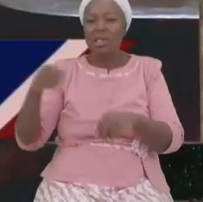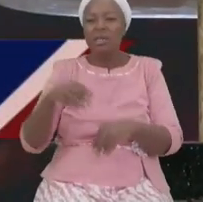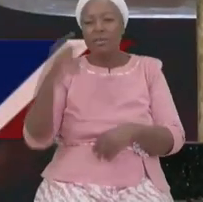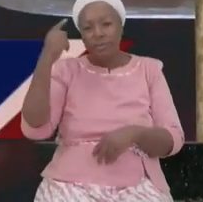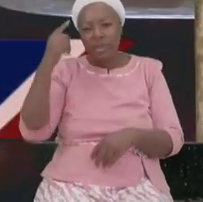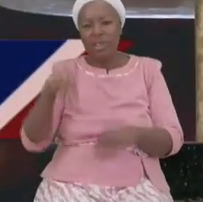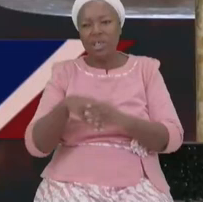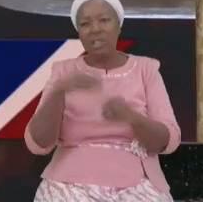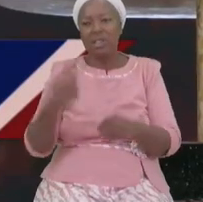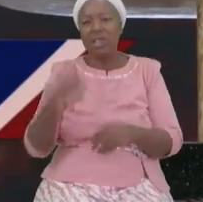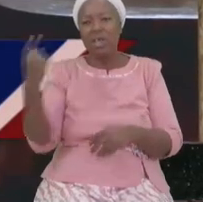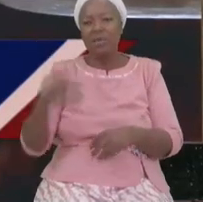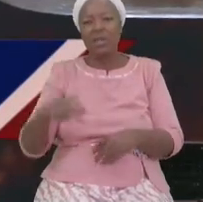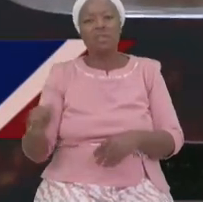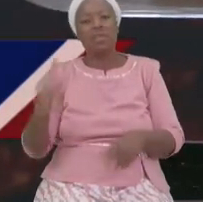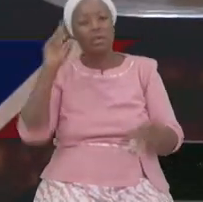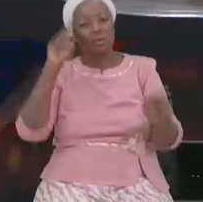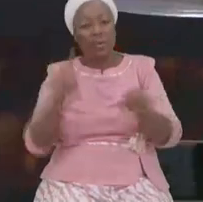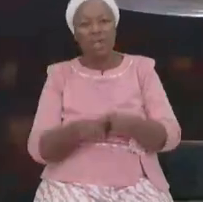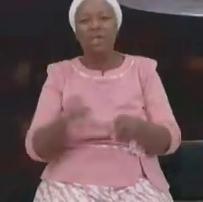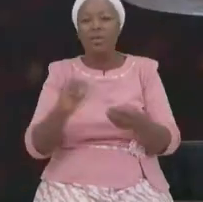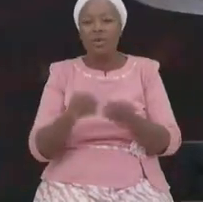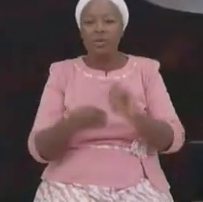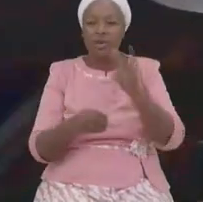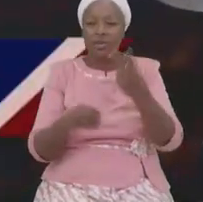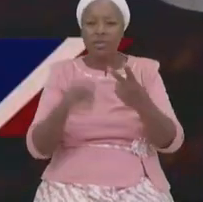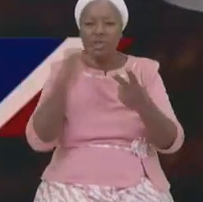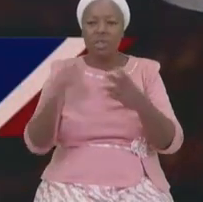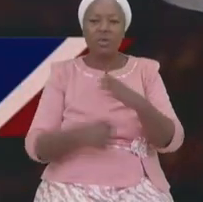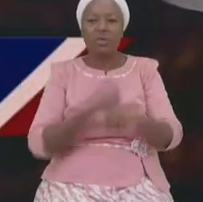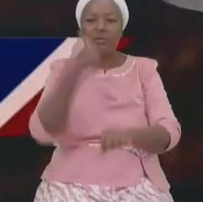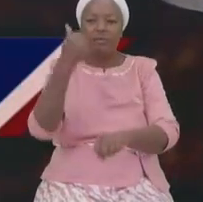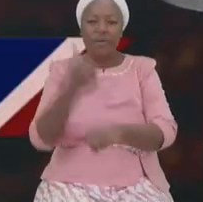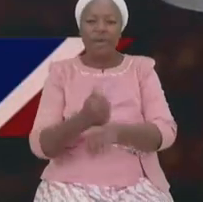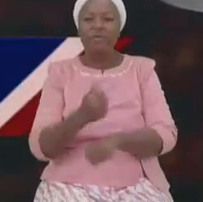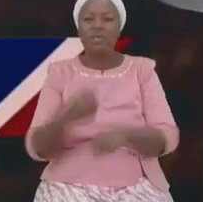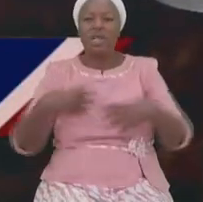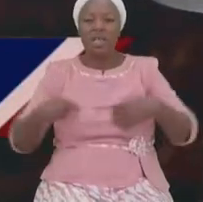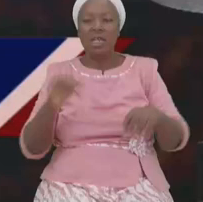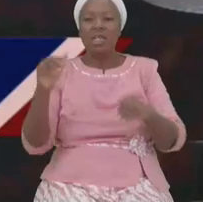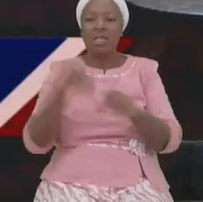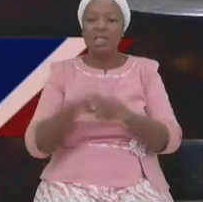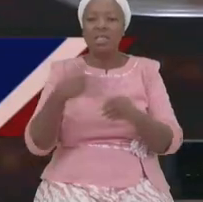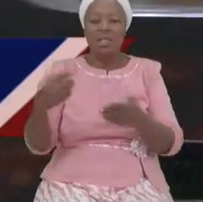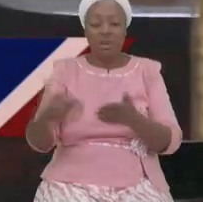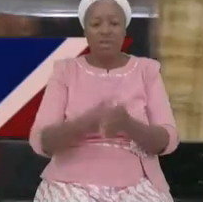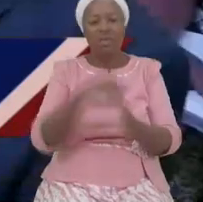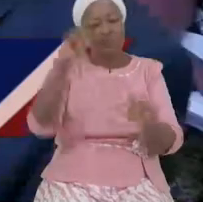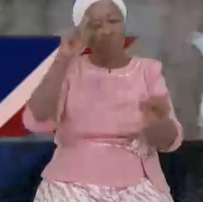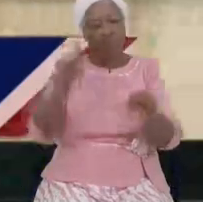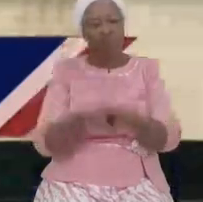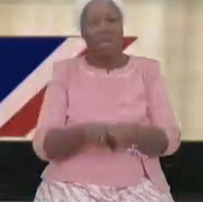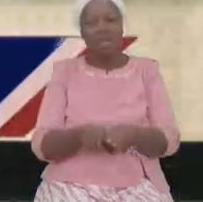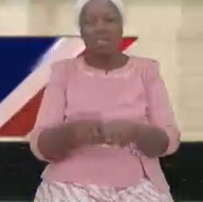éternelle. Deuxième point, la guérison confirmée dans la nouvelle alliance. C'était